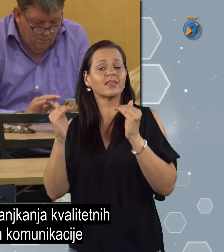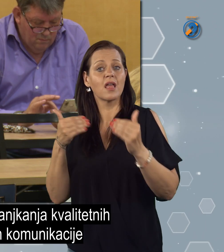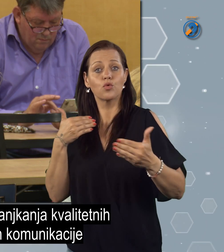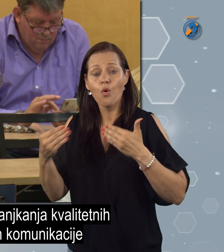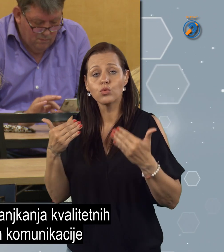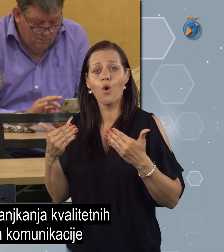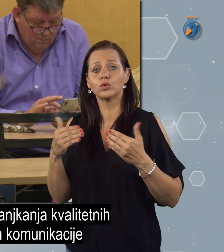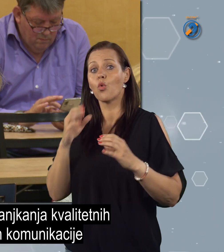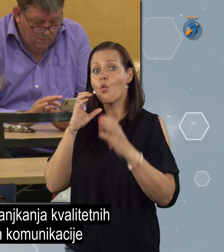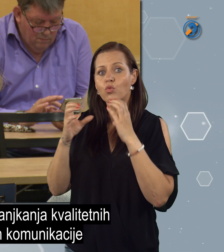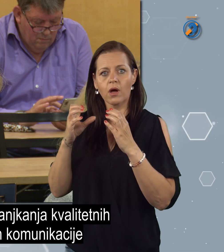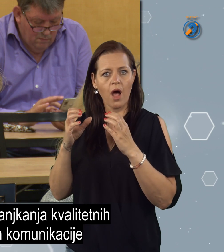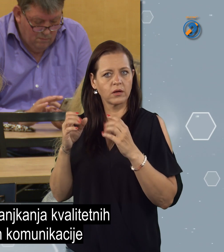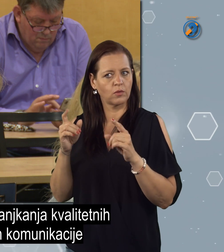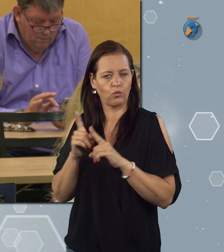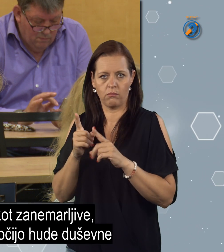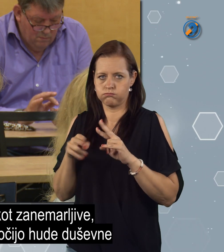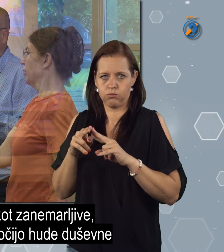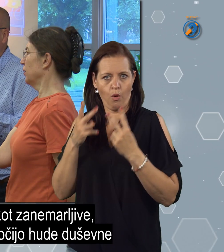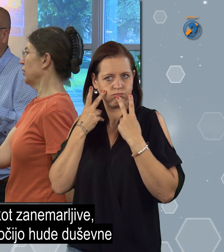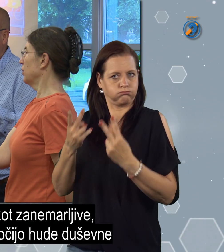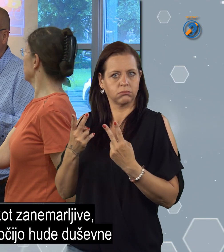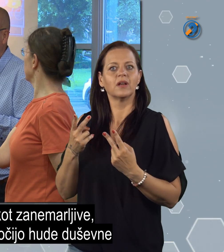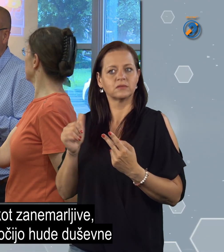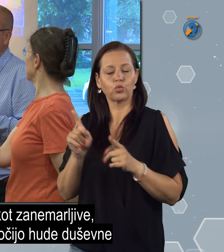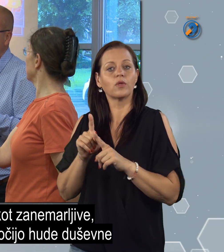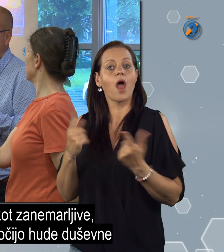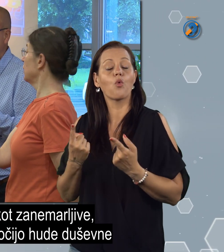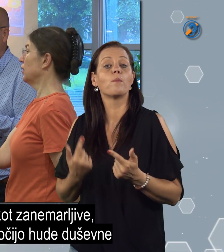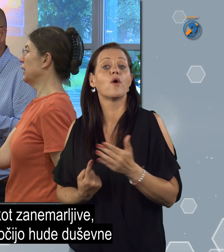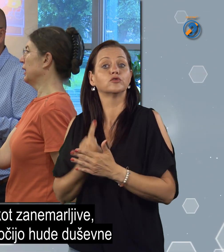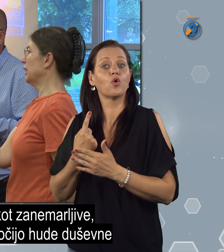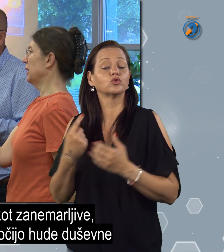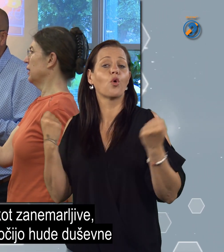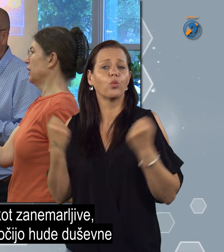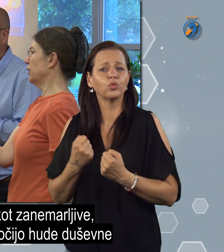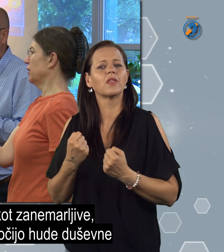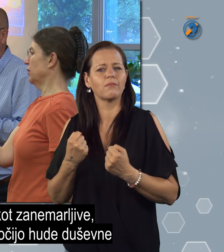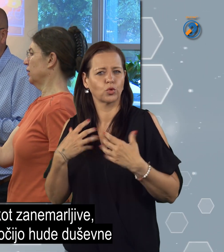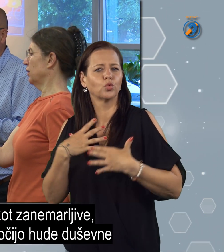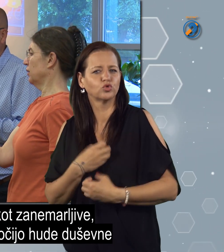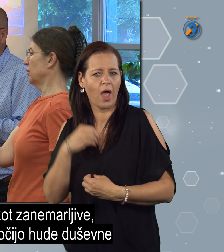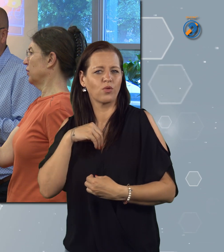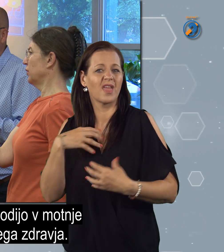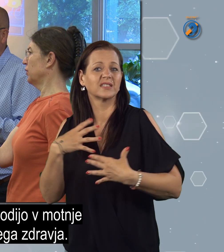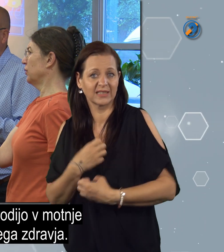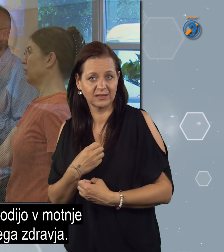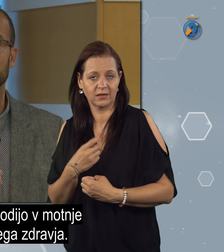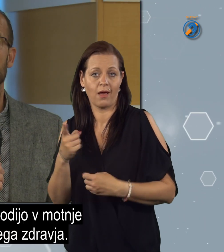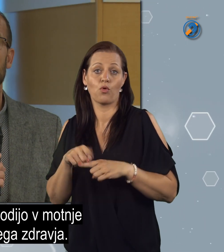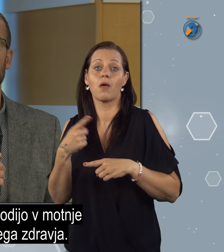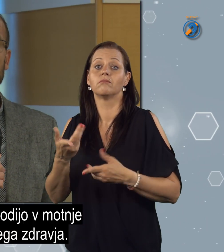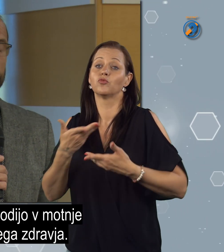pomanjkanja kvalitetnih odnosov in komunikacije so vse prej kot zanemarljive, saj lahko povzročijo hude